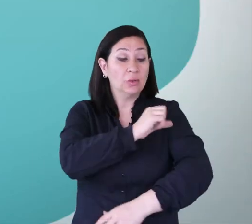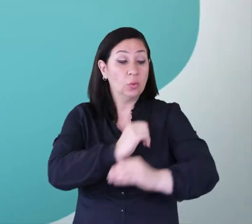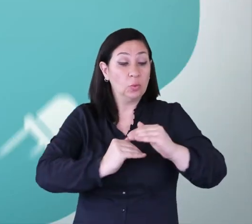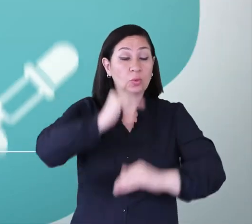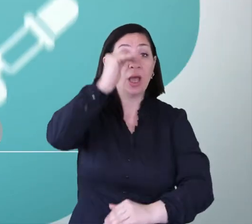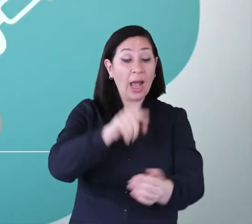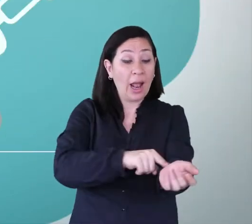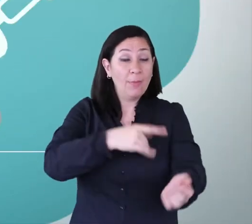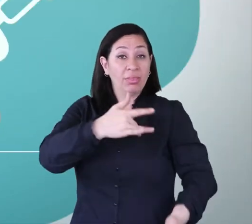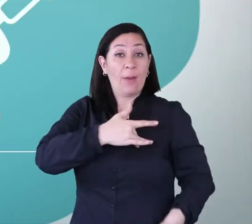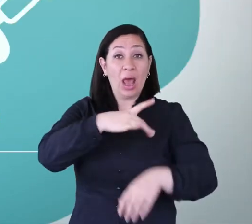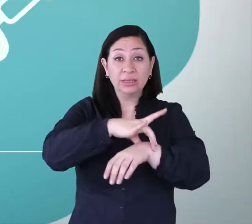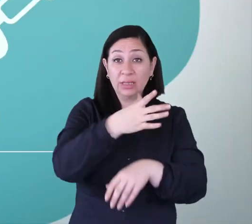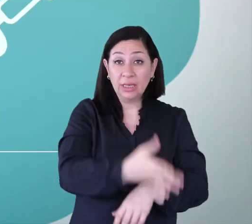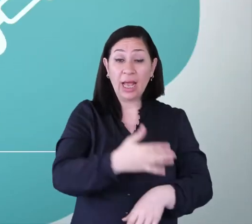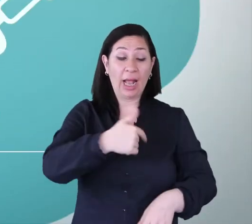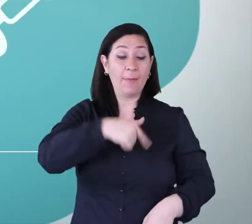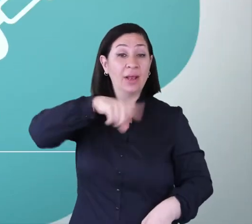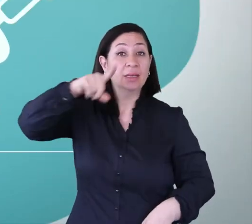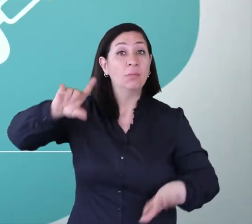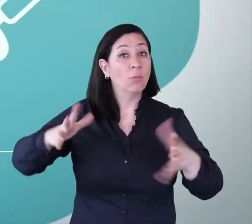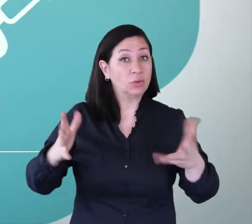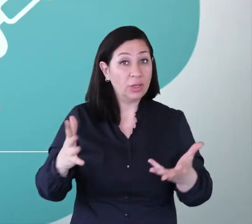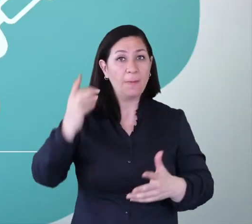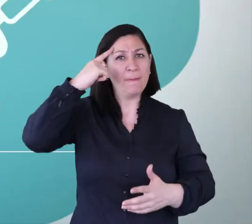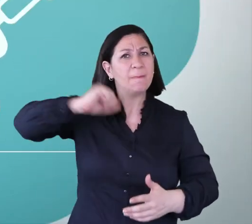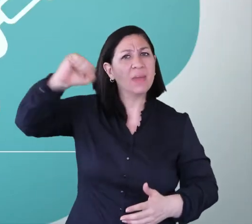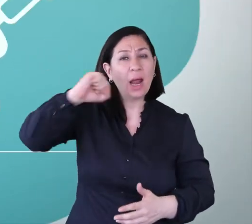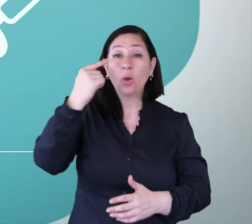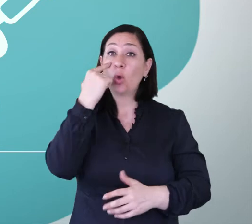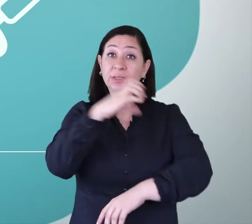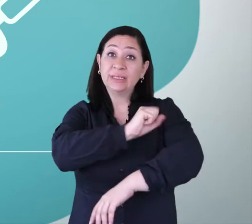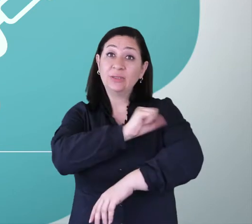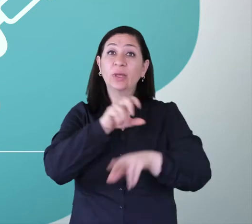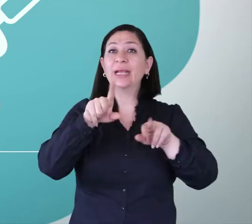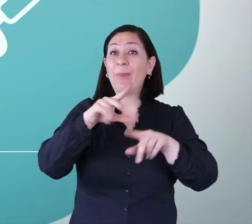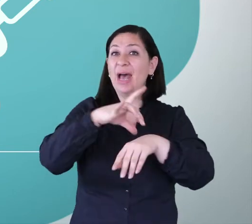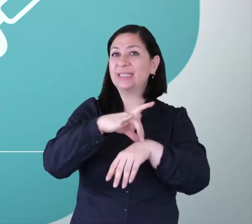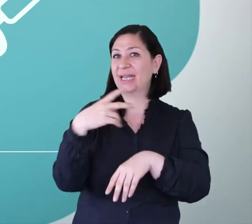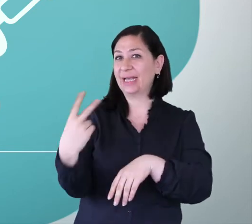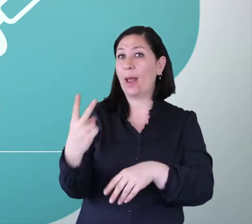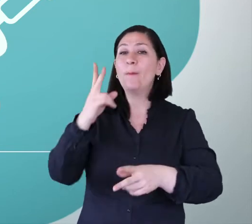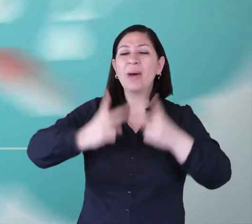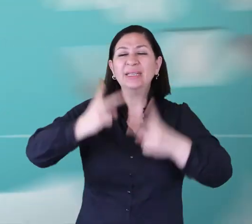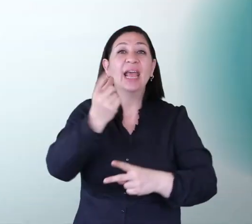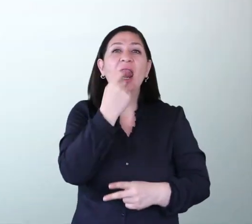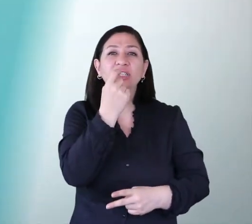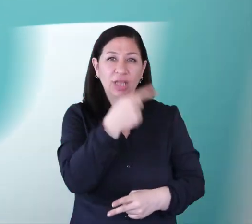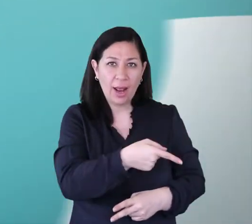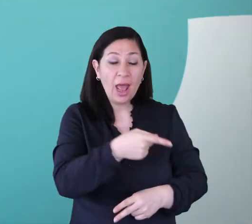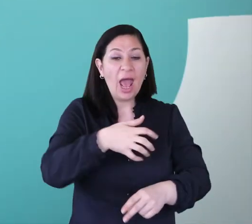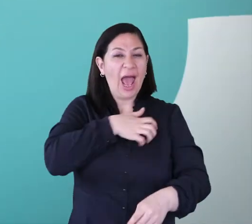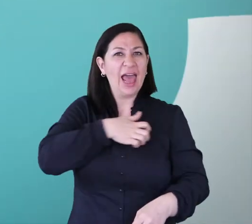yüksek tansiyon, kalp damar hastalıkları, kalp ritim bozuklukları, migren, göz tansiyonu gibi hastalıklar için kullanılan bazı